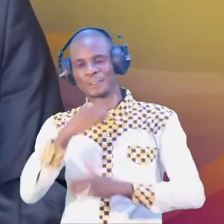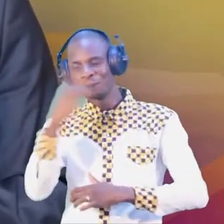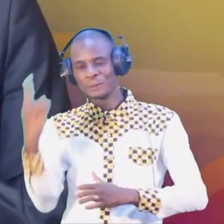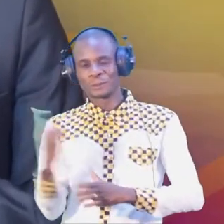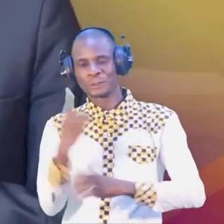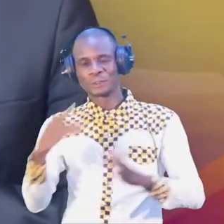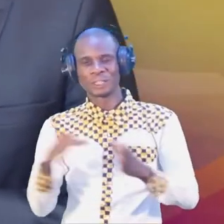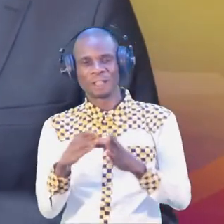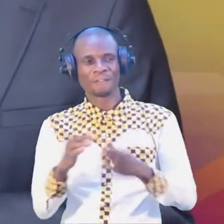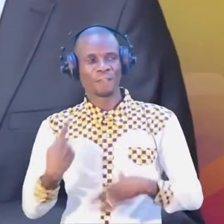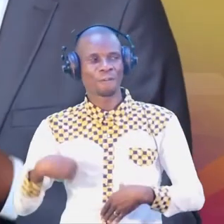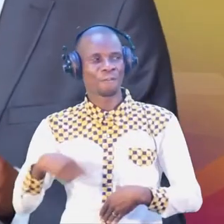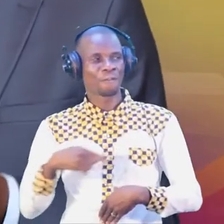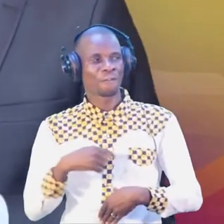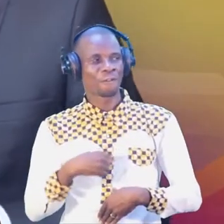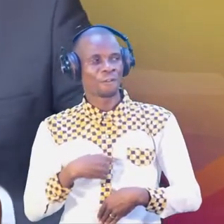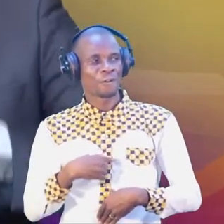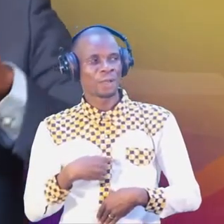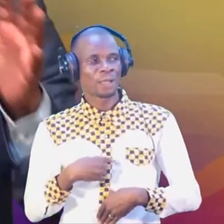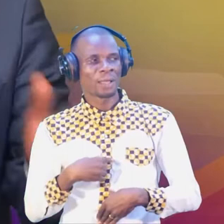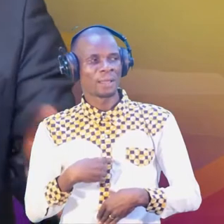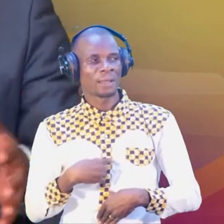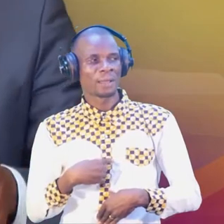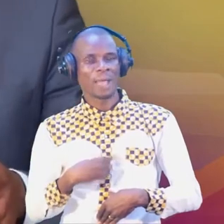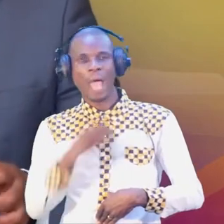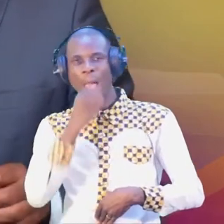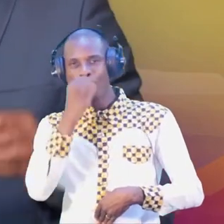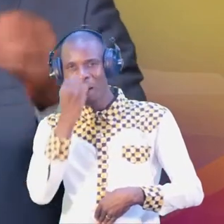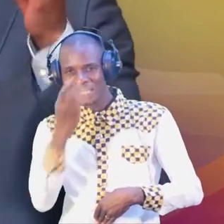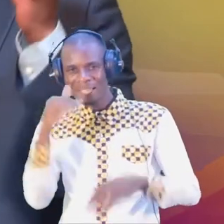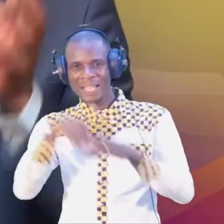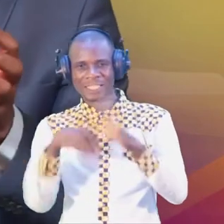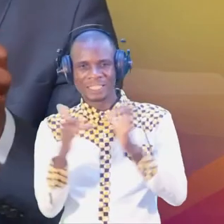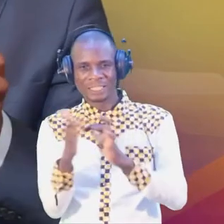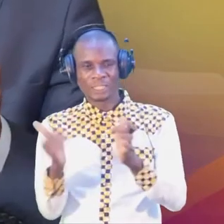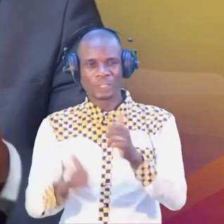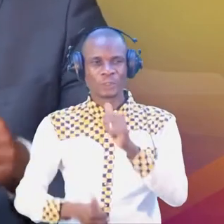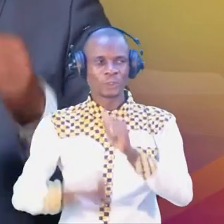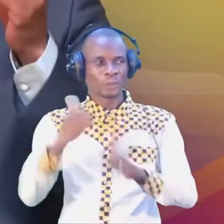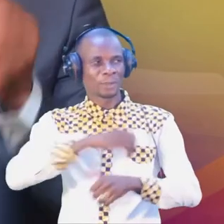Ndugu mtazamaji na dada mtazamaji, tunakukaribisha tena, tunayo furaha kubwa